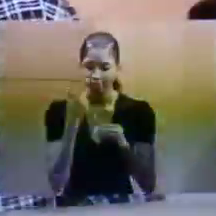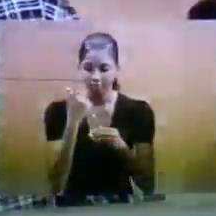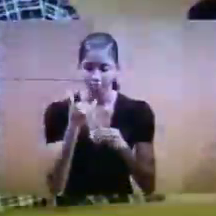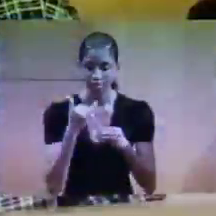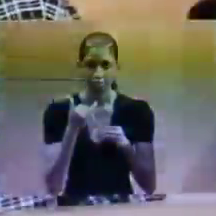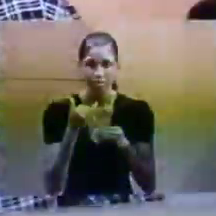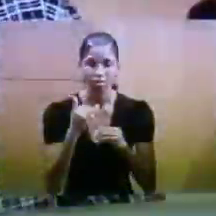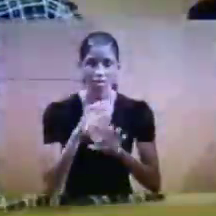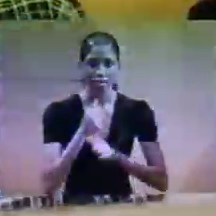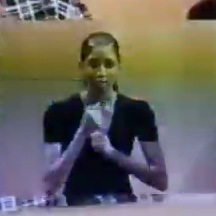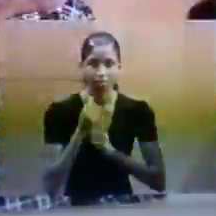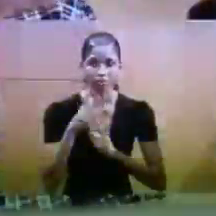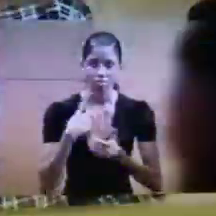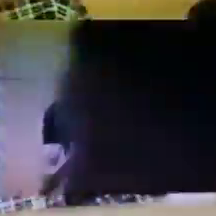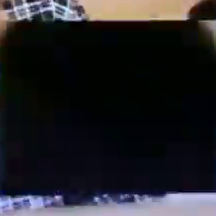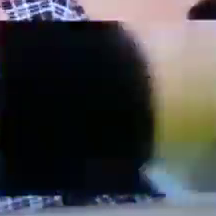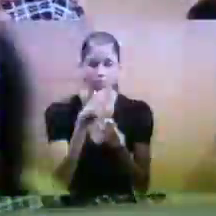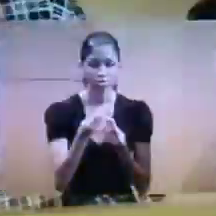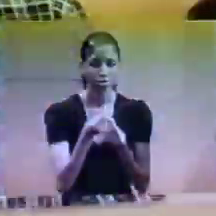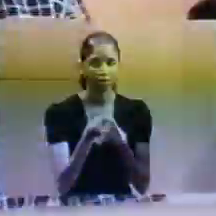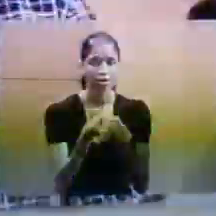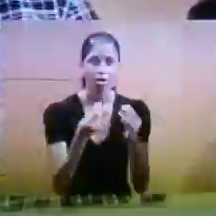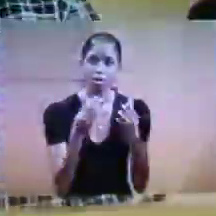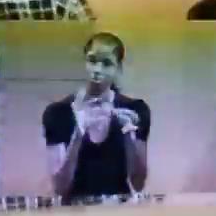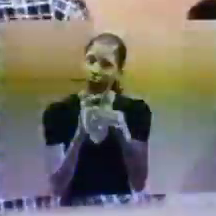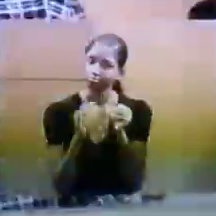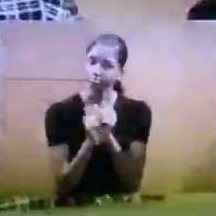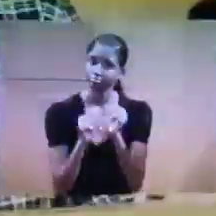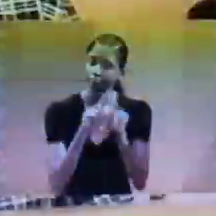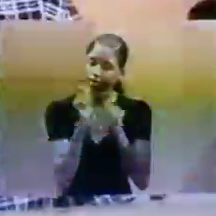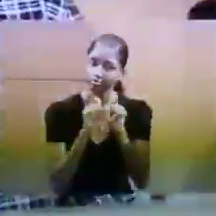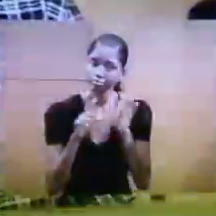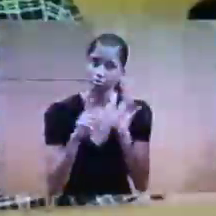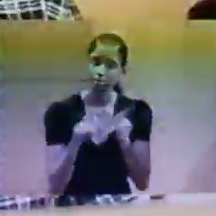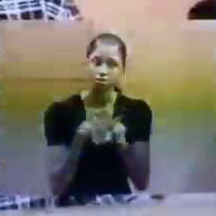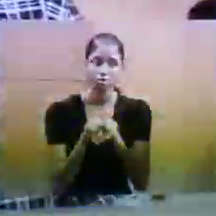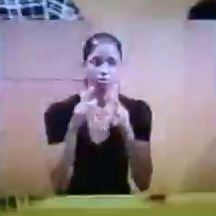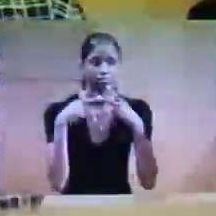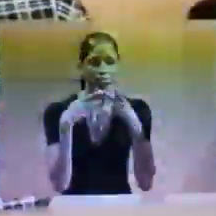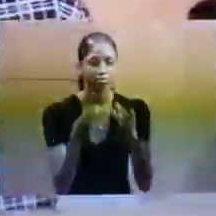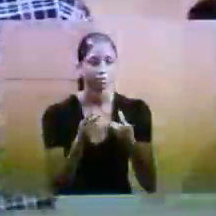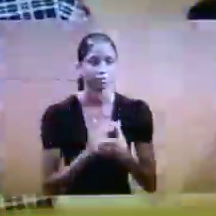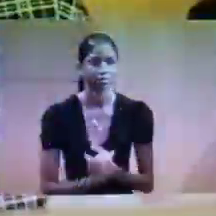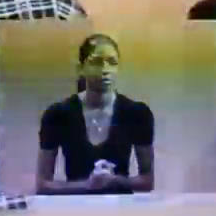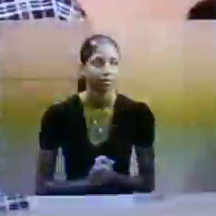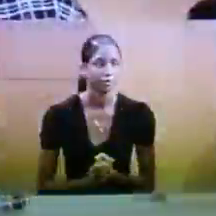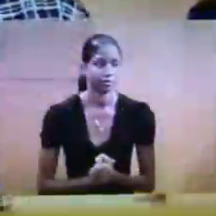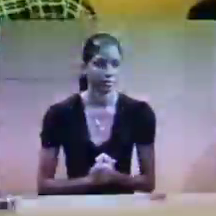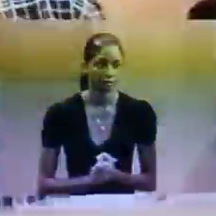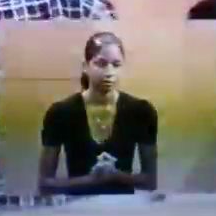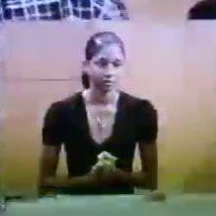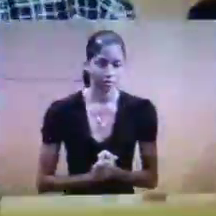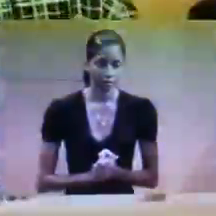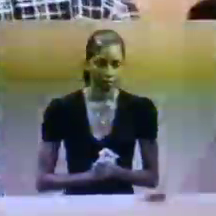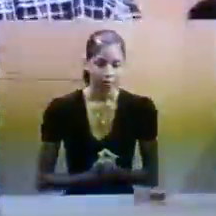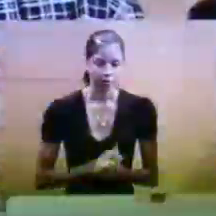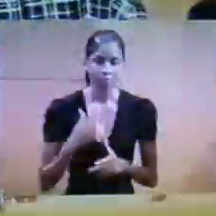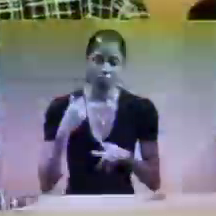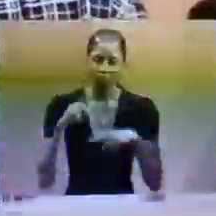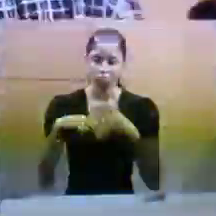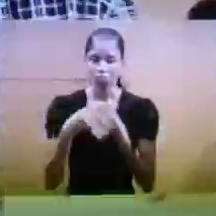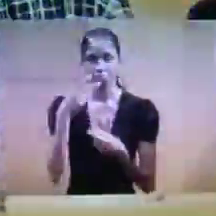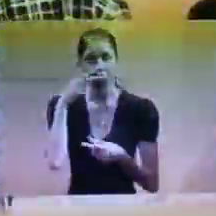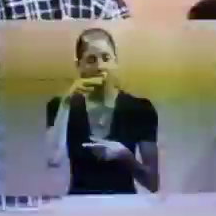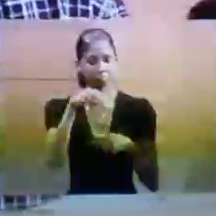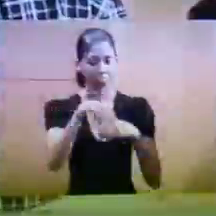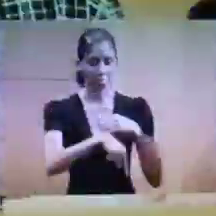soit exécutoire, il faut que ça soit transmis au contrôle de la légalité et publié. Je ne sais pas où est-ce que c'est publié. Je suis allé regarder au